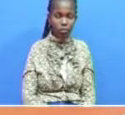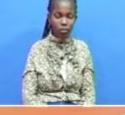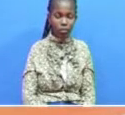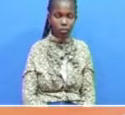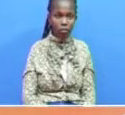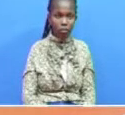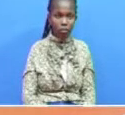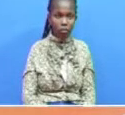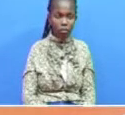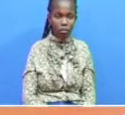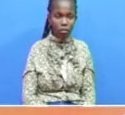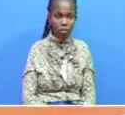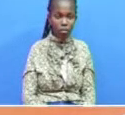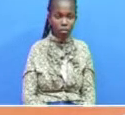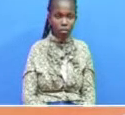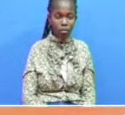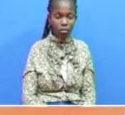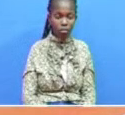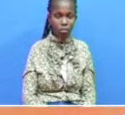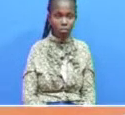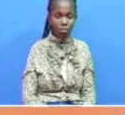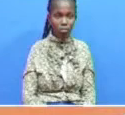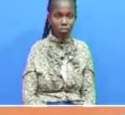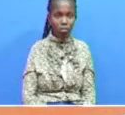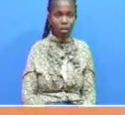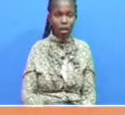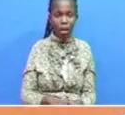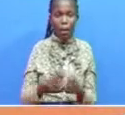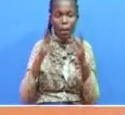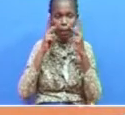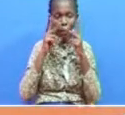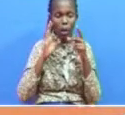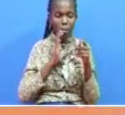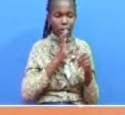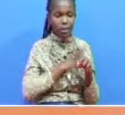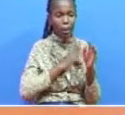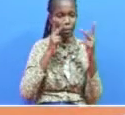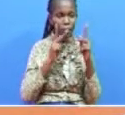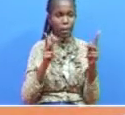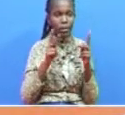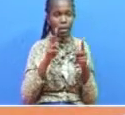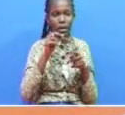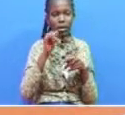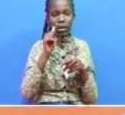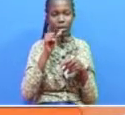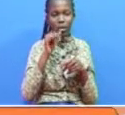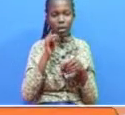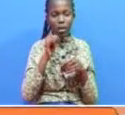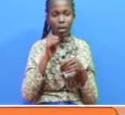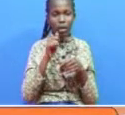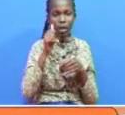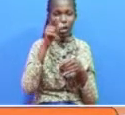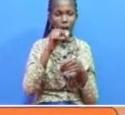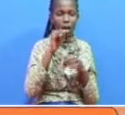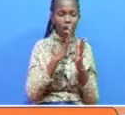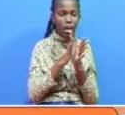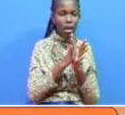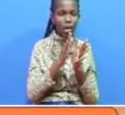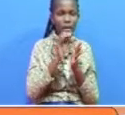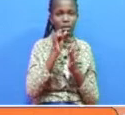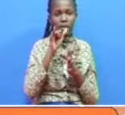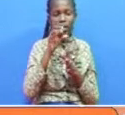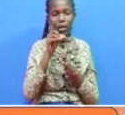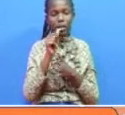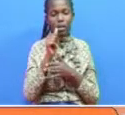Zama ya maundu Mauvoo County ni ya Mombasa ni ya makani ya ayumbe wa Nyali Mohamed Ali na mpingani wake Said